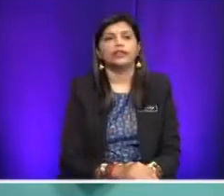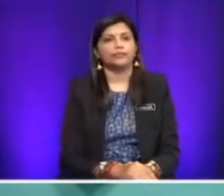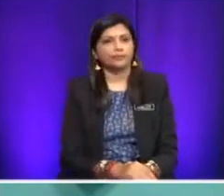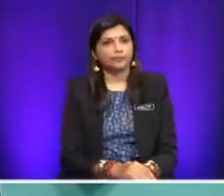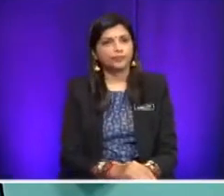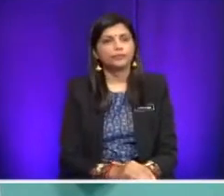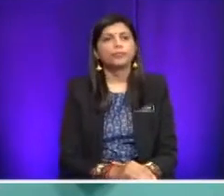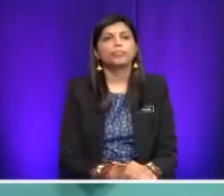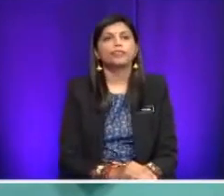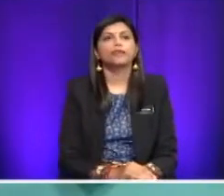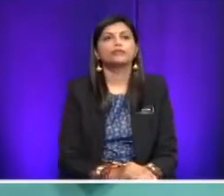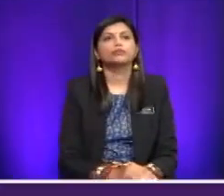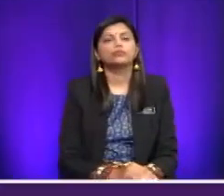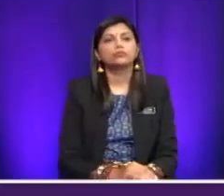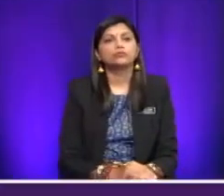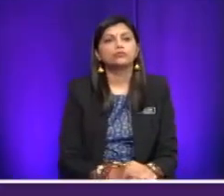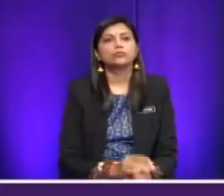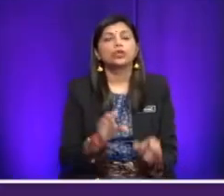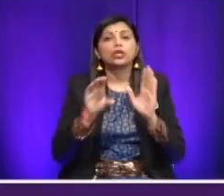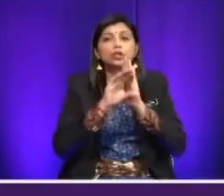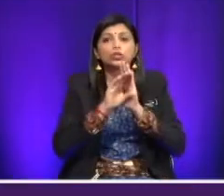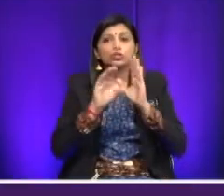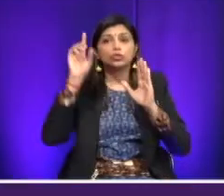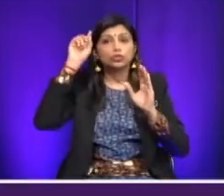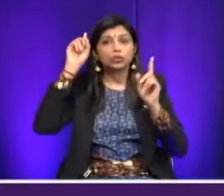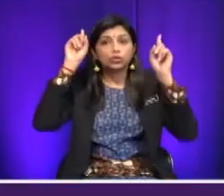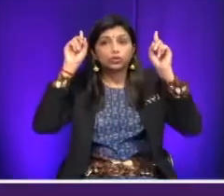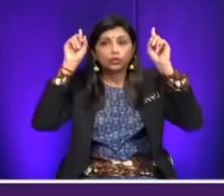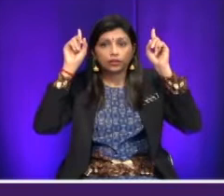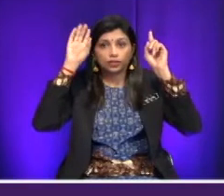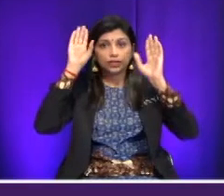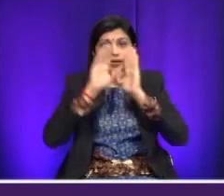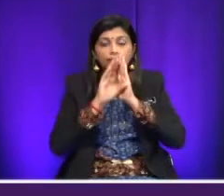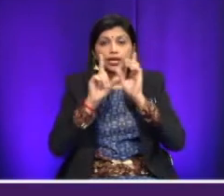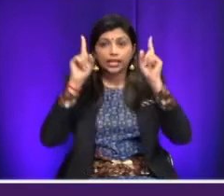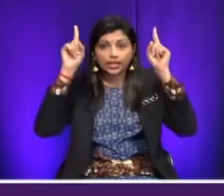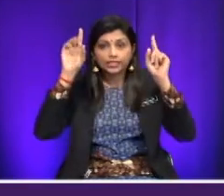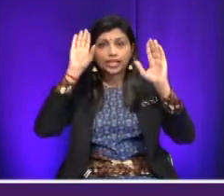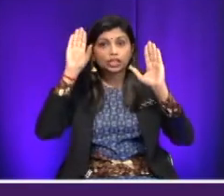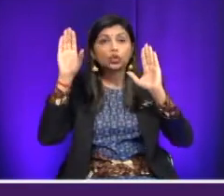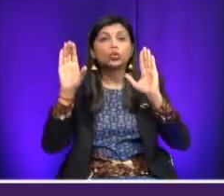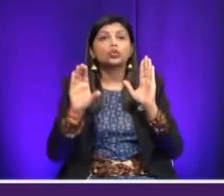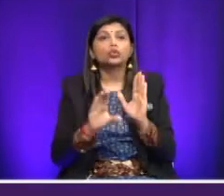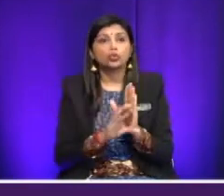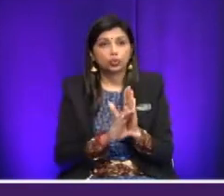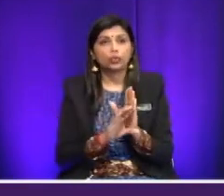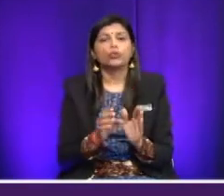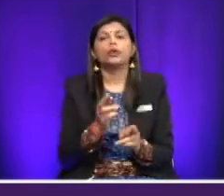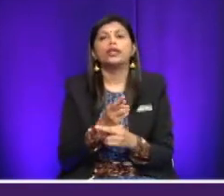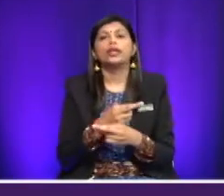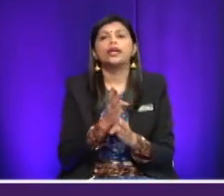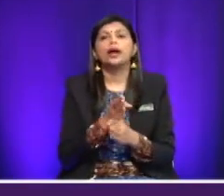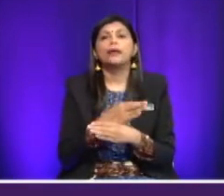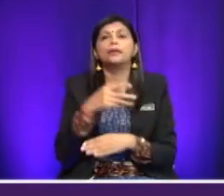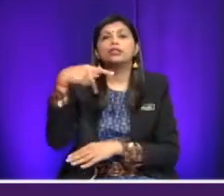tersentuh Oke ini adalah contoh bidang kejayaan Afrika bentuknya boleh Oke dimana epret epret kebentuk robotnya perlulah